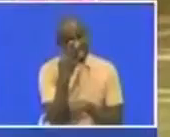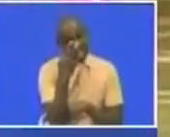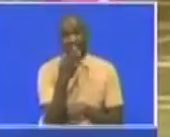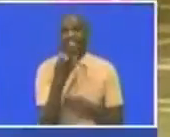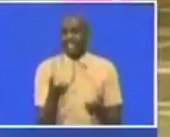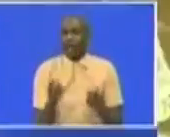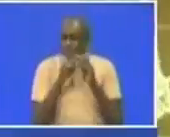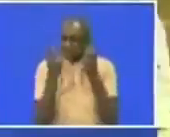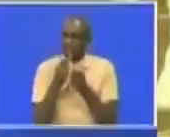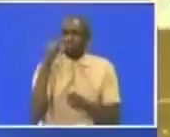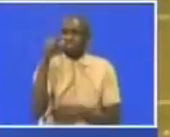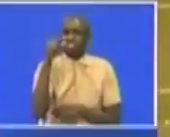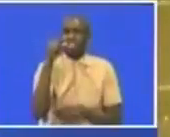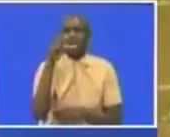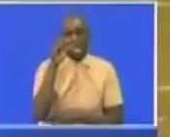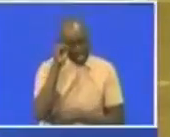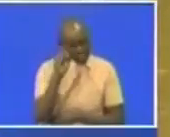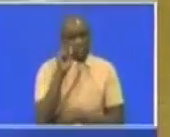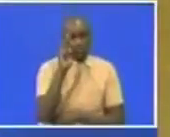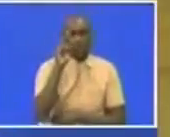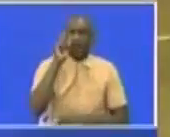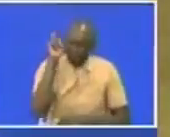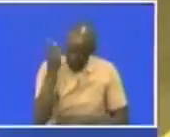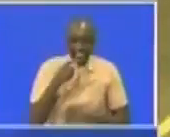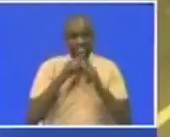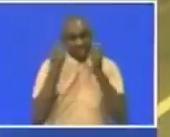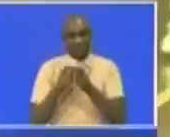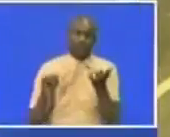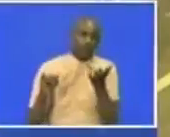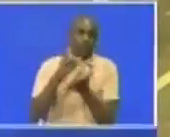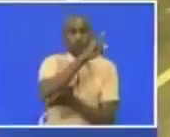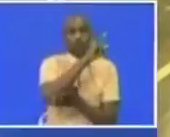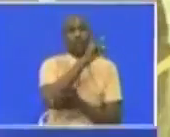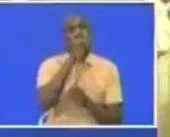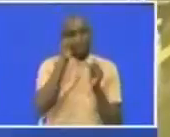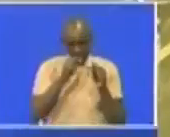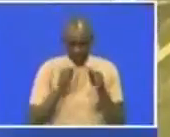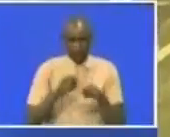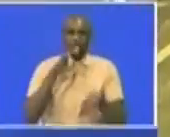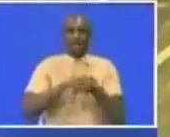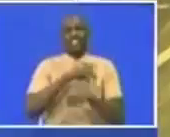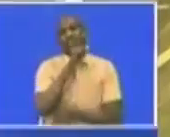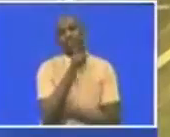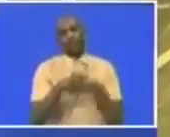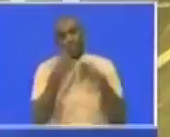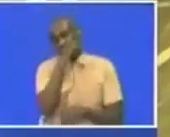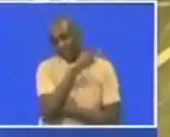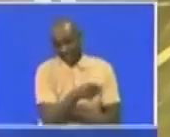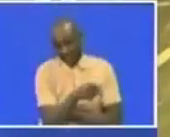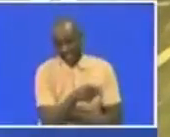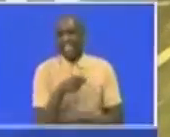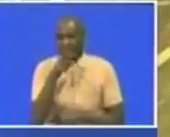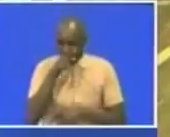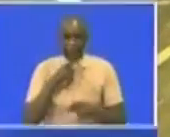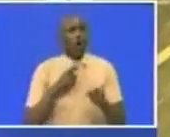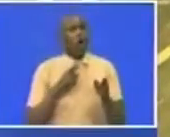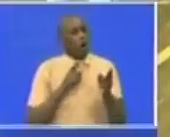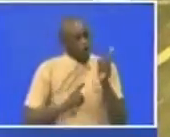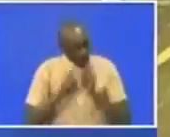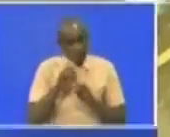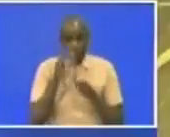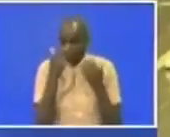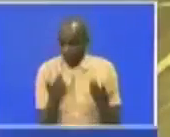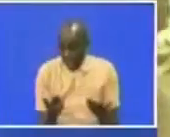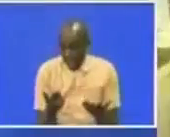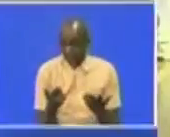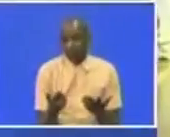Timu ya GSU inanuia kuwa timu ya kwanza kutoka hapa nchini kunyakua taji hilo. Upinzani wa hali ya juu utakuwa kutoka timu ya